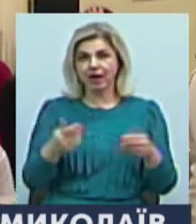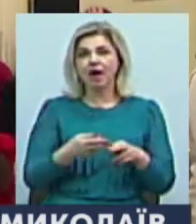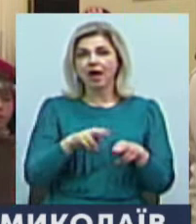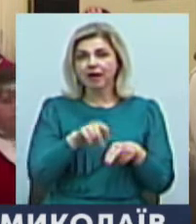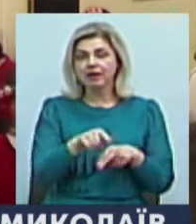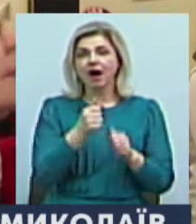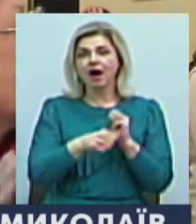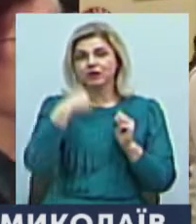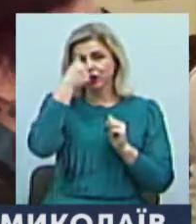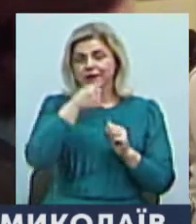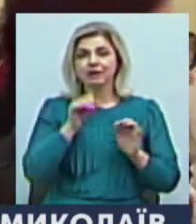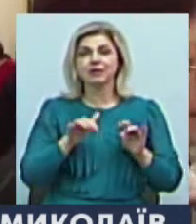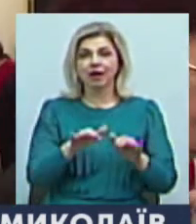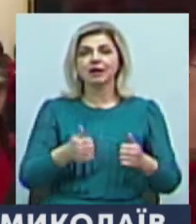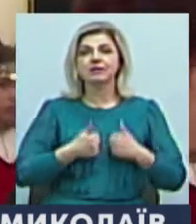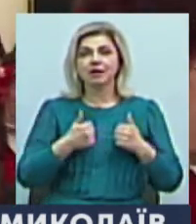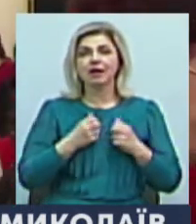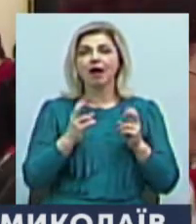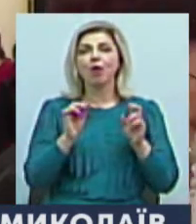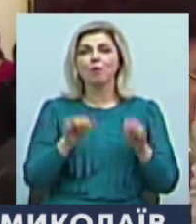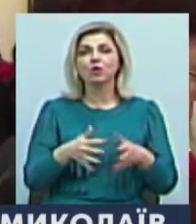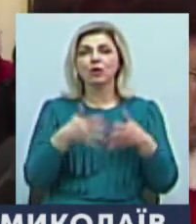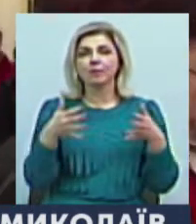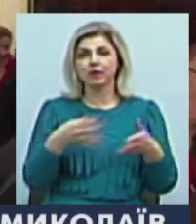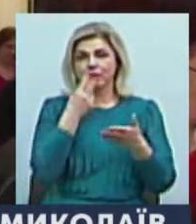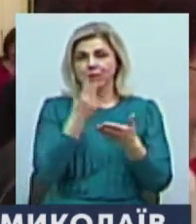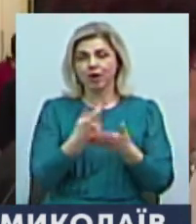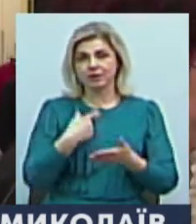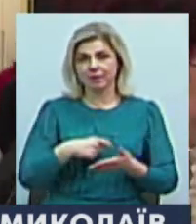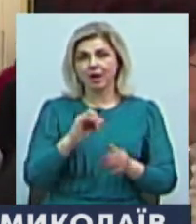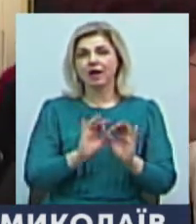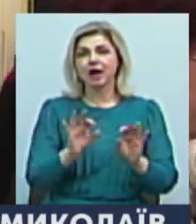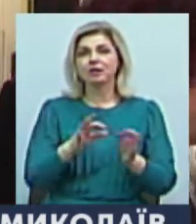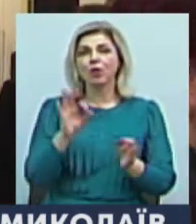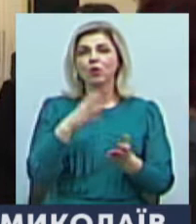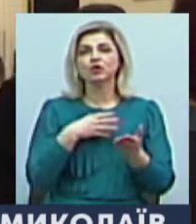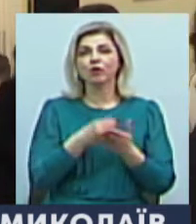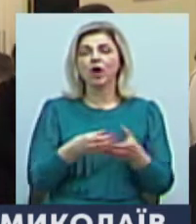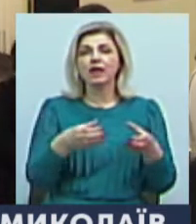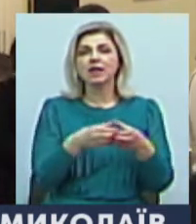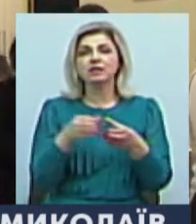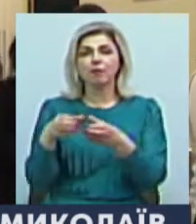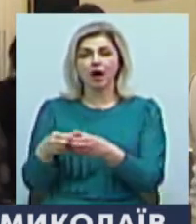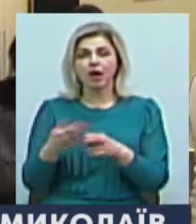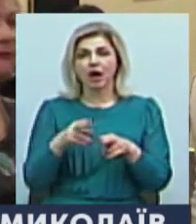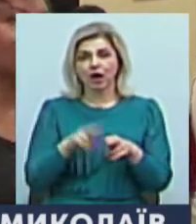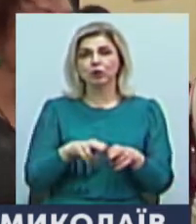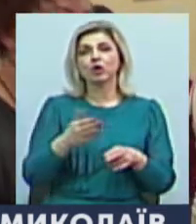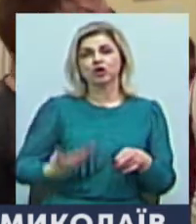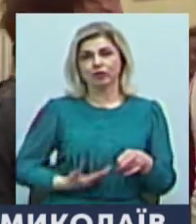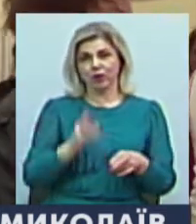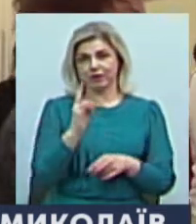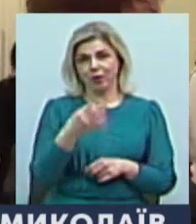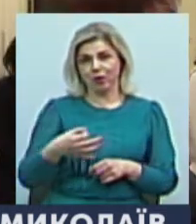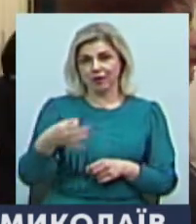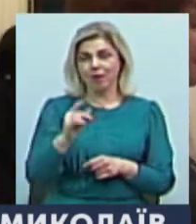щорічний захід. Ми намагаємося якомога більше показати себе, розповісти за наші діаспори, за ті національності, котрі живуть на Миколаївщині.